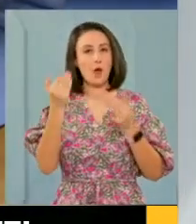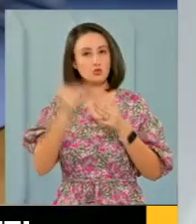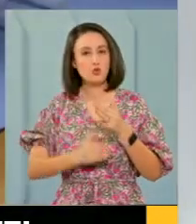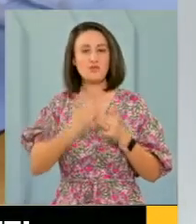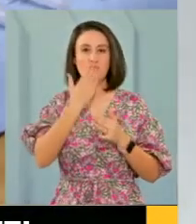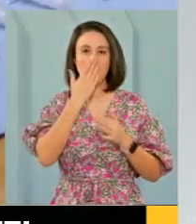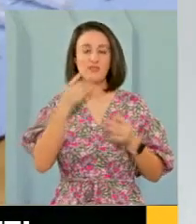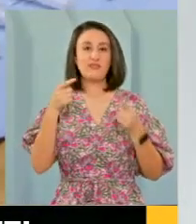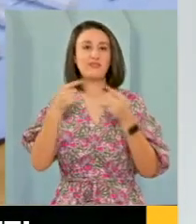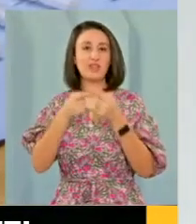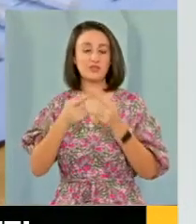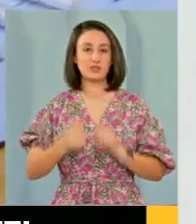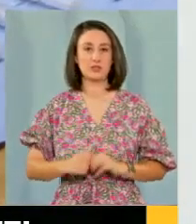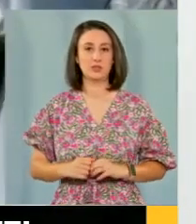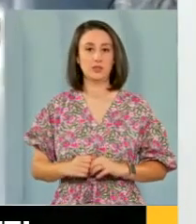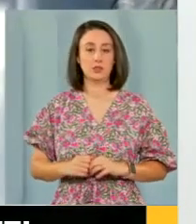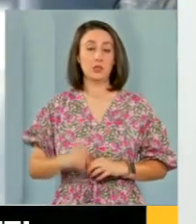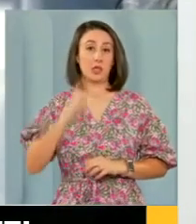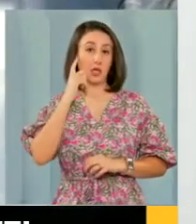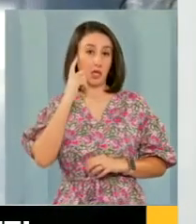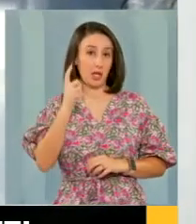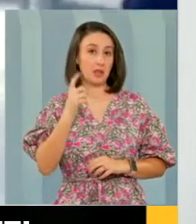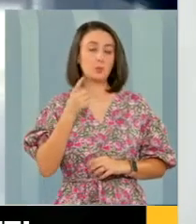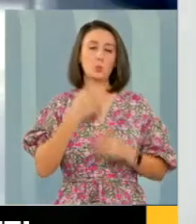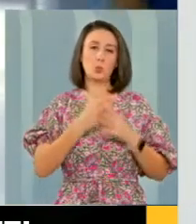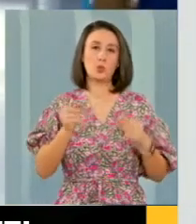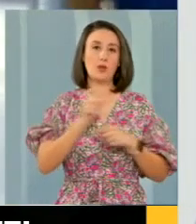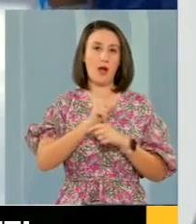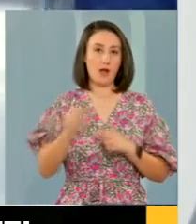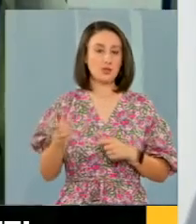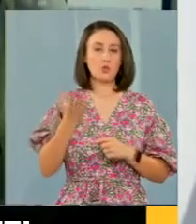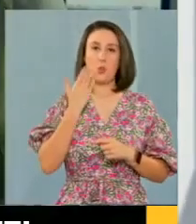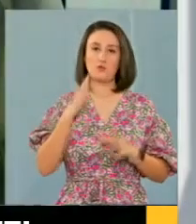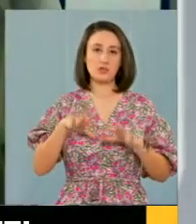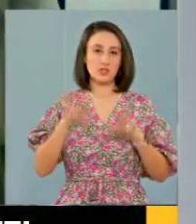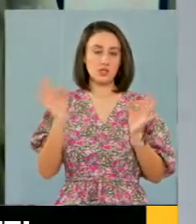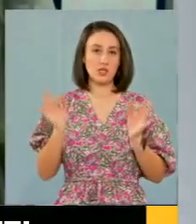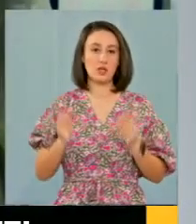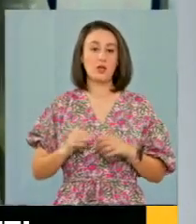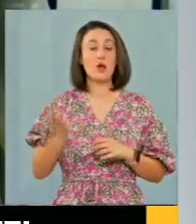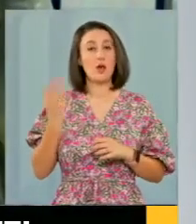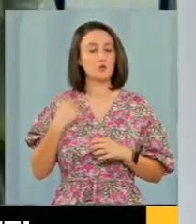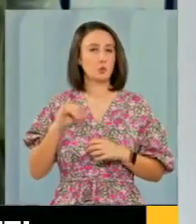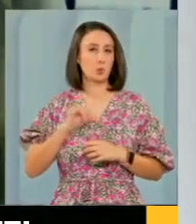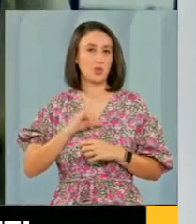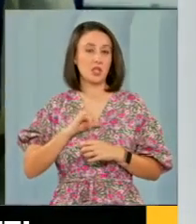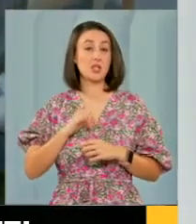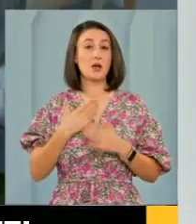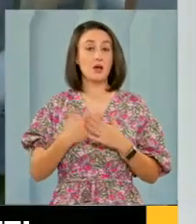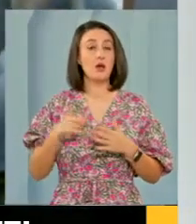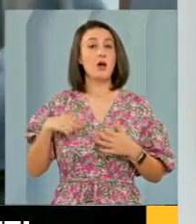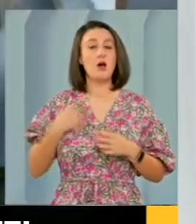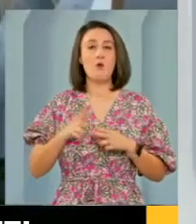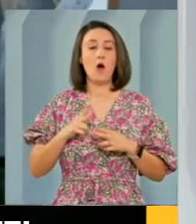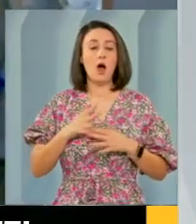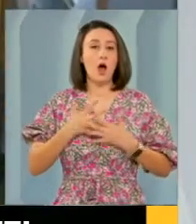vârful icebergului. Adică presupun că până acum multe dintre aceste cazuri fie că nu au fost diagnosticate, fie au fost ignorate, pentru că este foarte